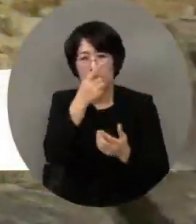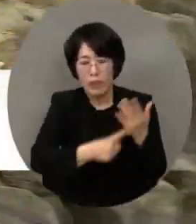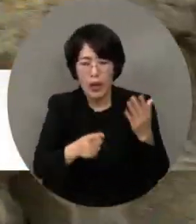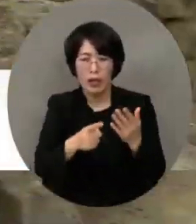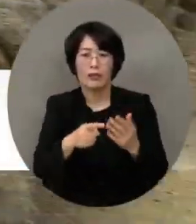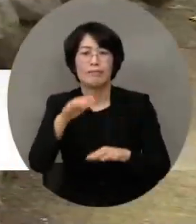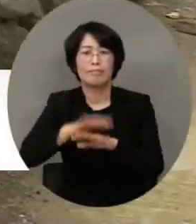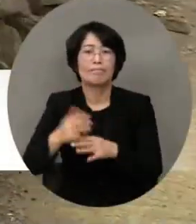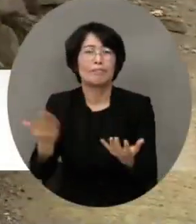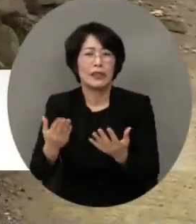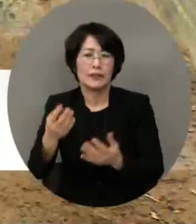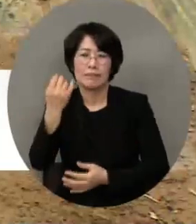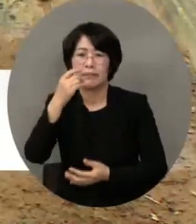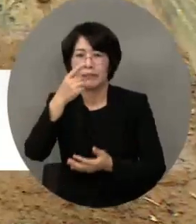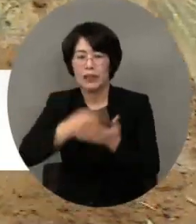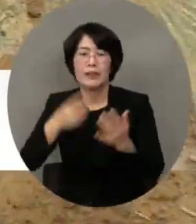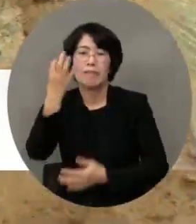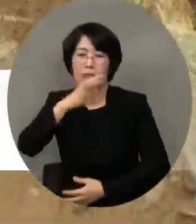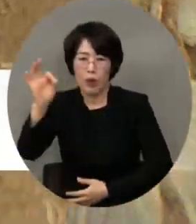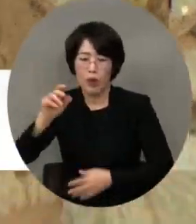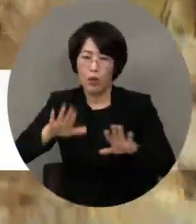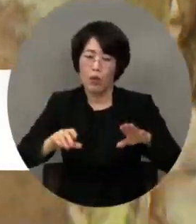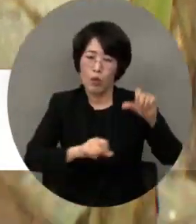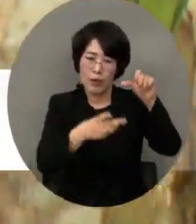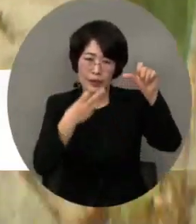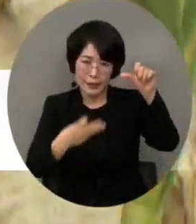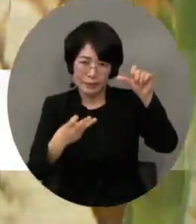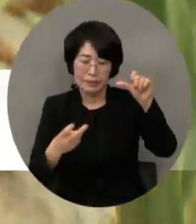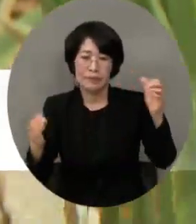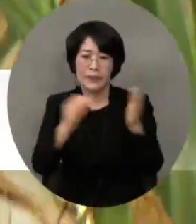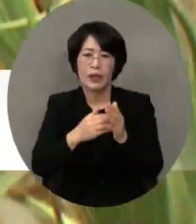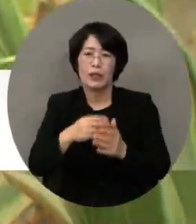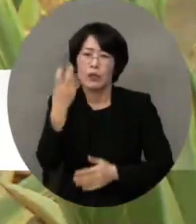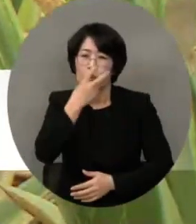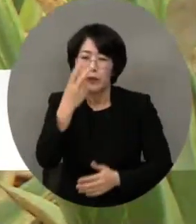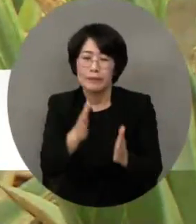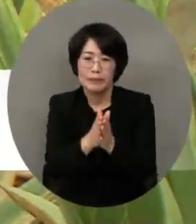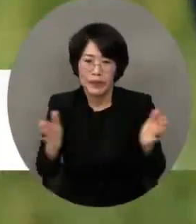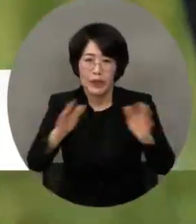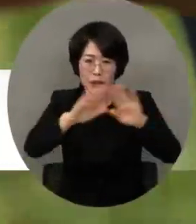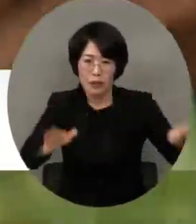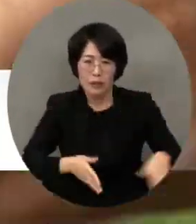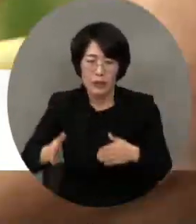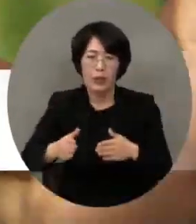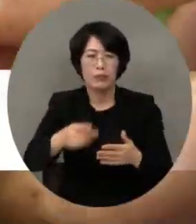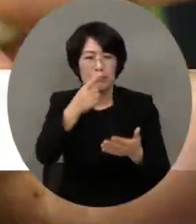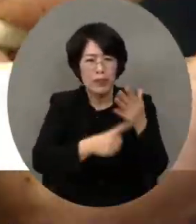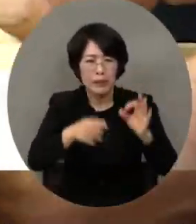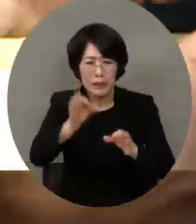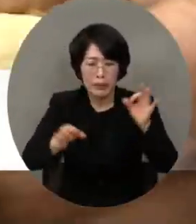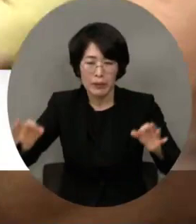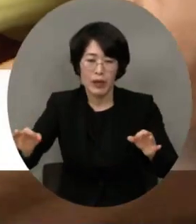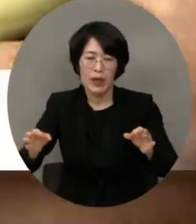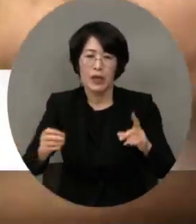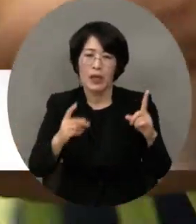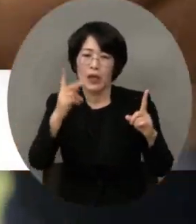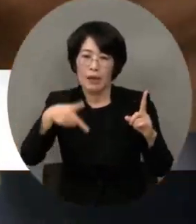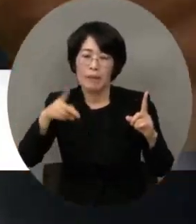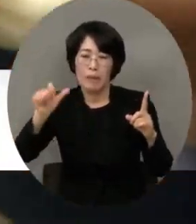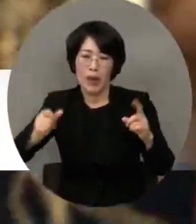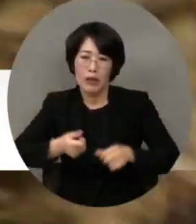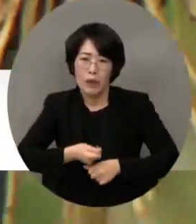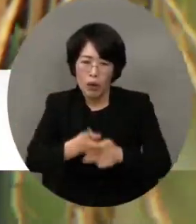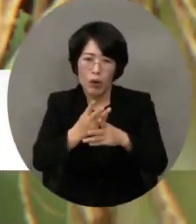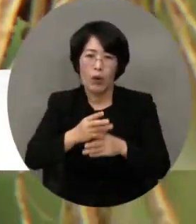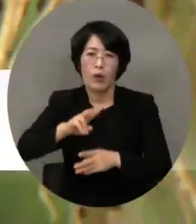재회로 인정되면서 오늘 13일까지 피해 조사에 나섭니다 전라은 피해 정도에 따라 1헥타르 기준 농약대